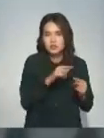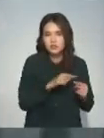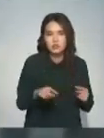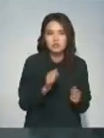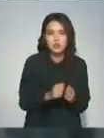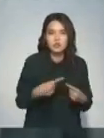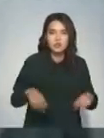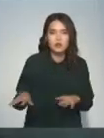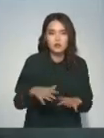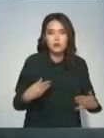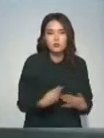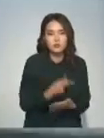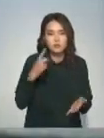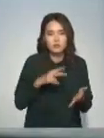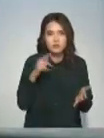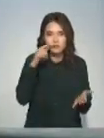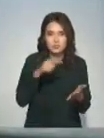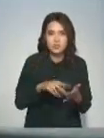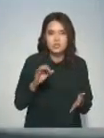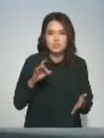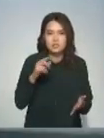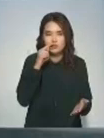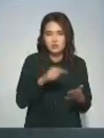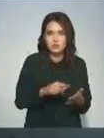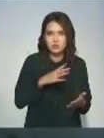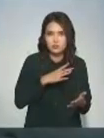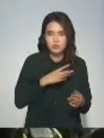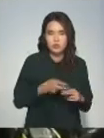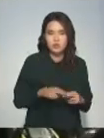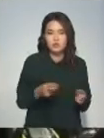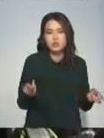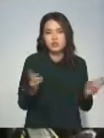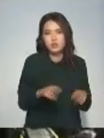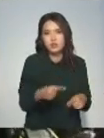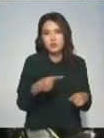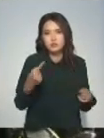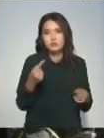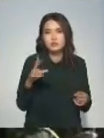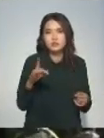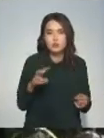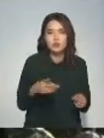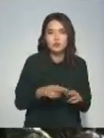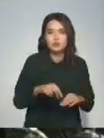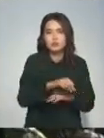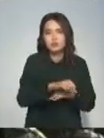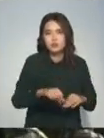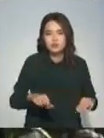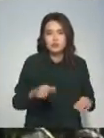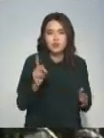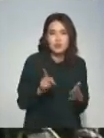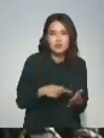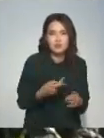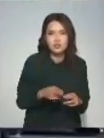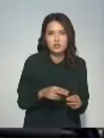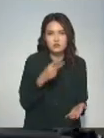Евросоюзе обсуждают новые санкции против Ирана. Страну обвиняют в поставках России дронов, но в Тегеране полностью отрицают свою